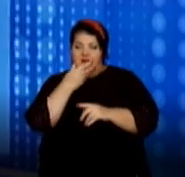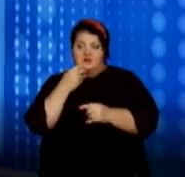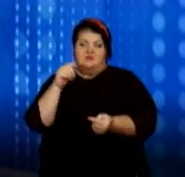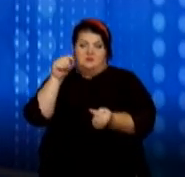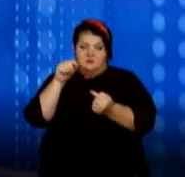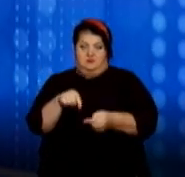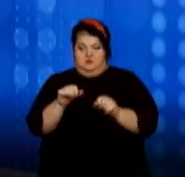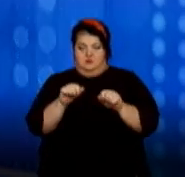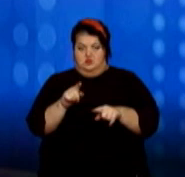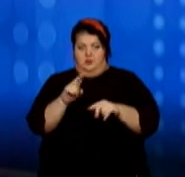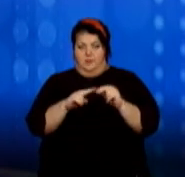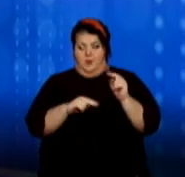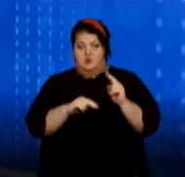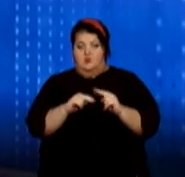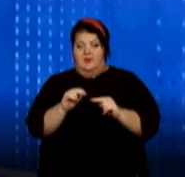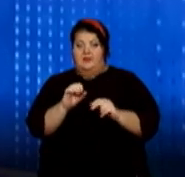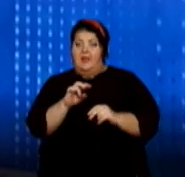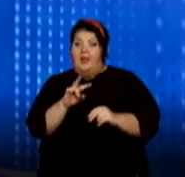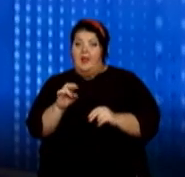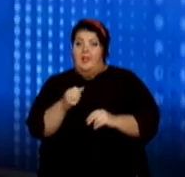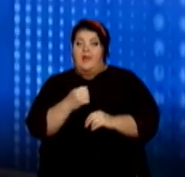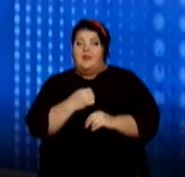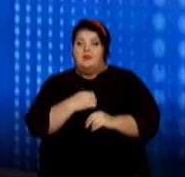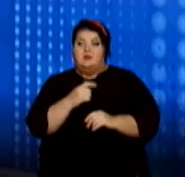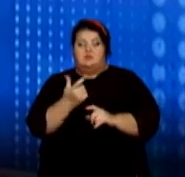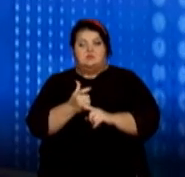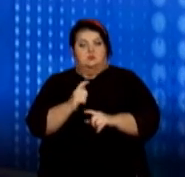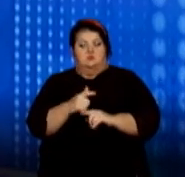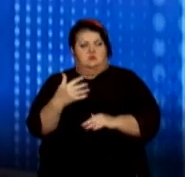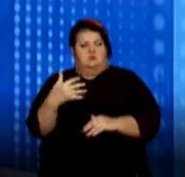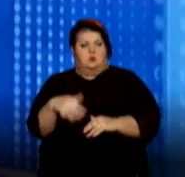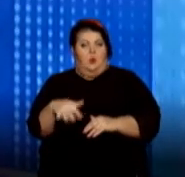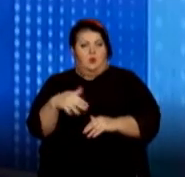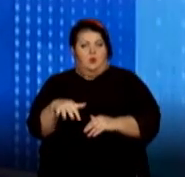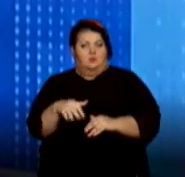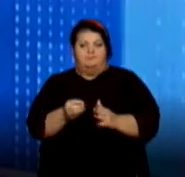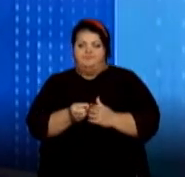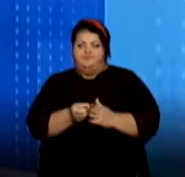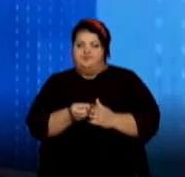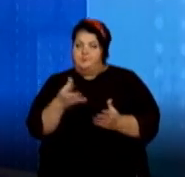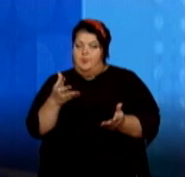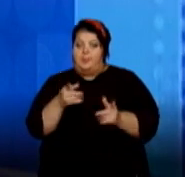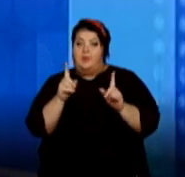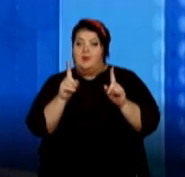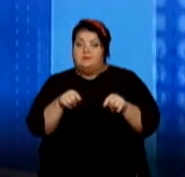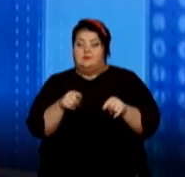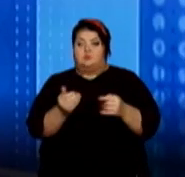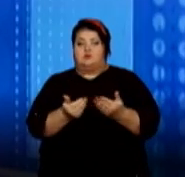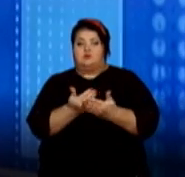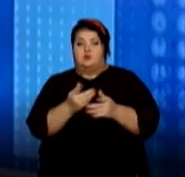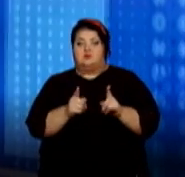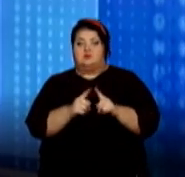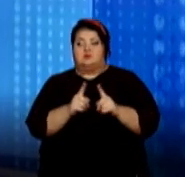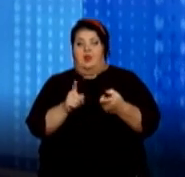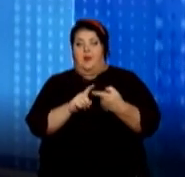її можна побудувати, там дуже красиво. Але, на жаль, це досить дорого. І тому, знову ж таки, у нас є